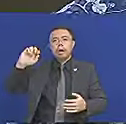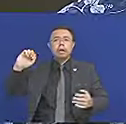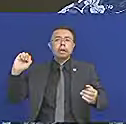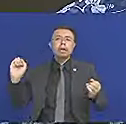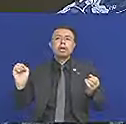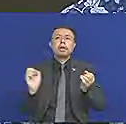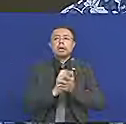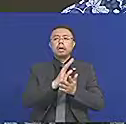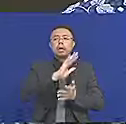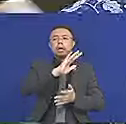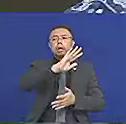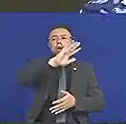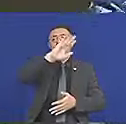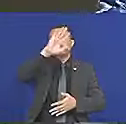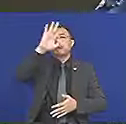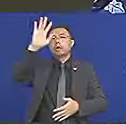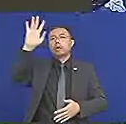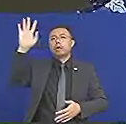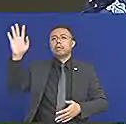bagi